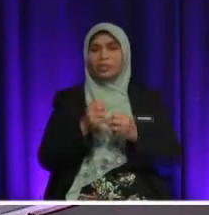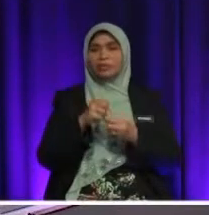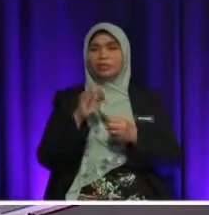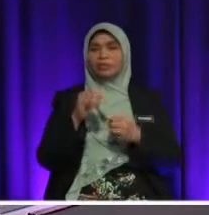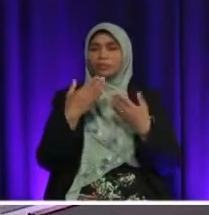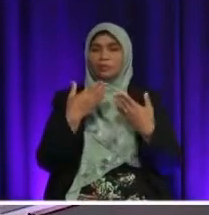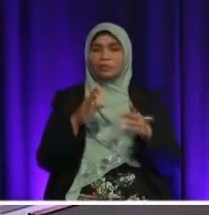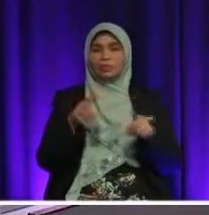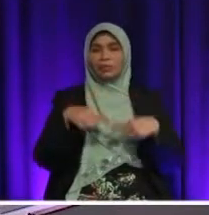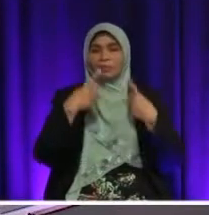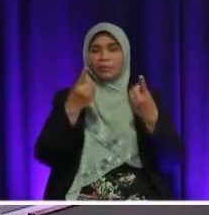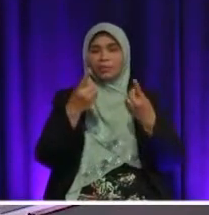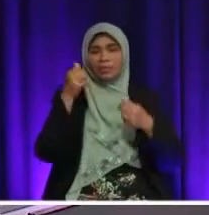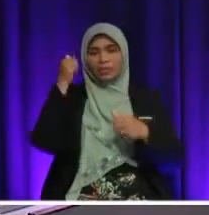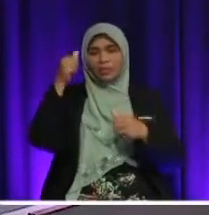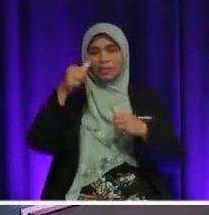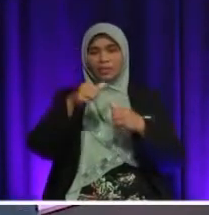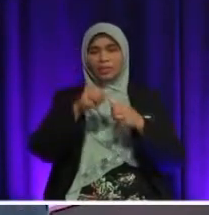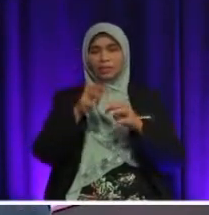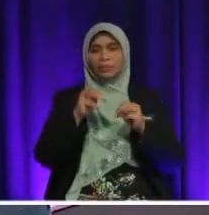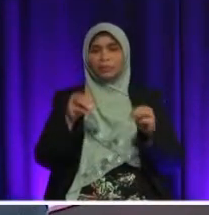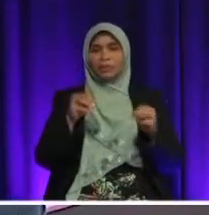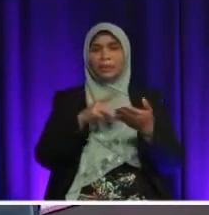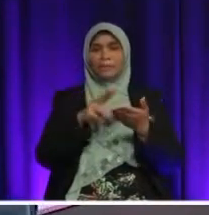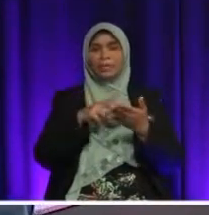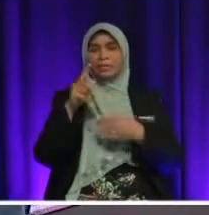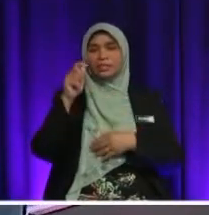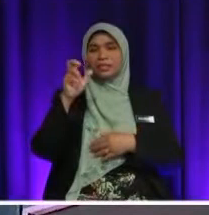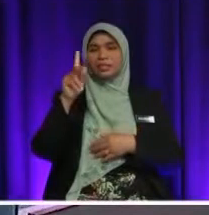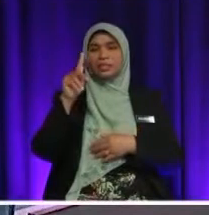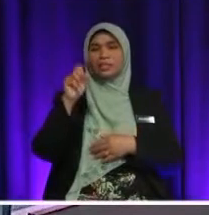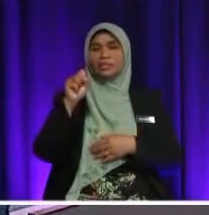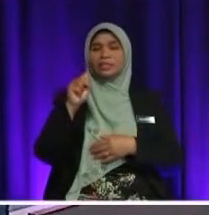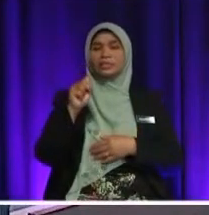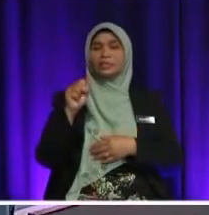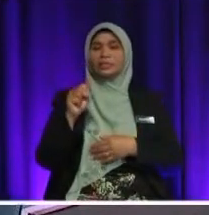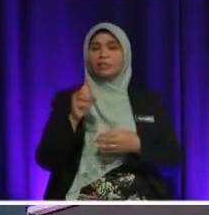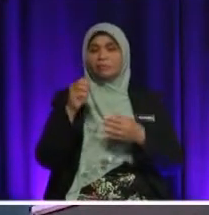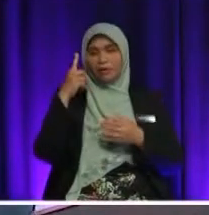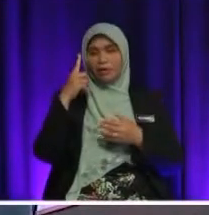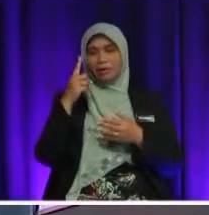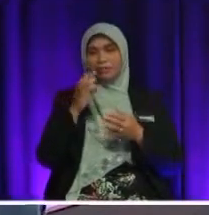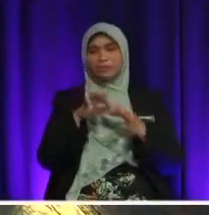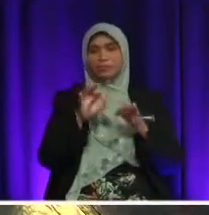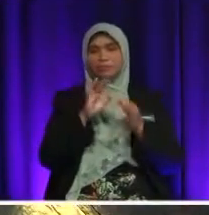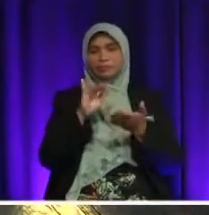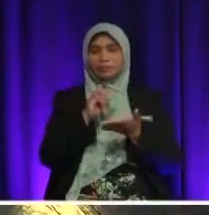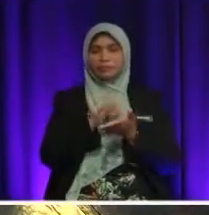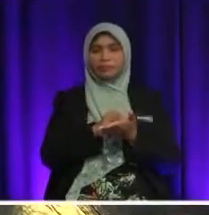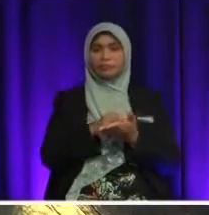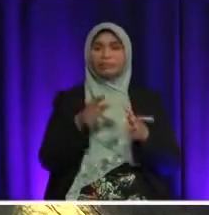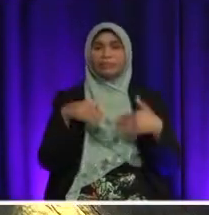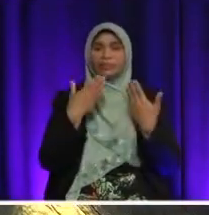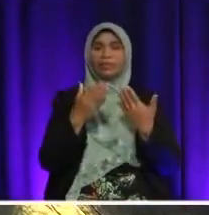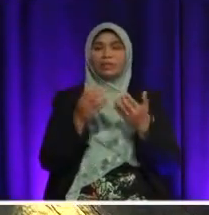jadi ini umure bacot teks dan faham kain teks tersebut baik ah Bagaimana